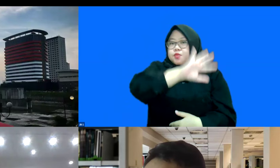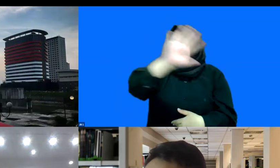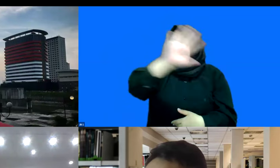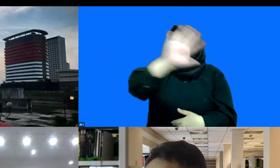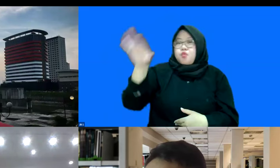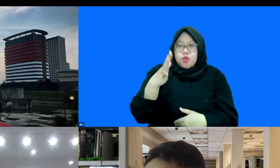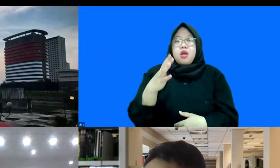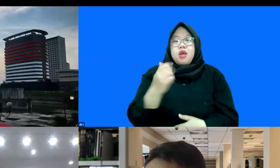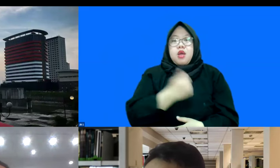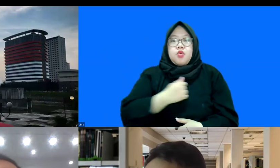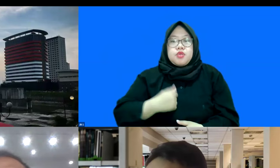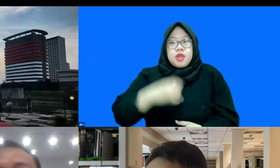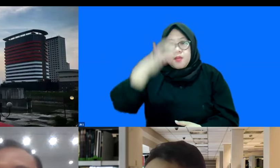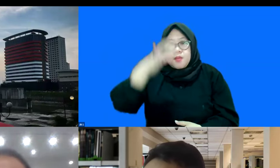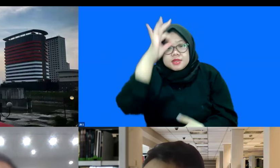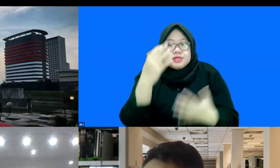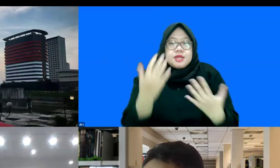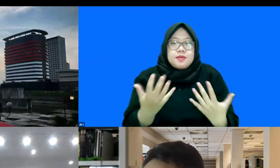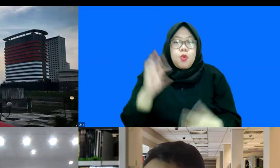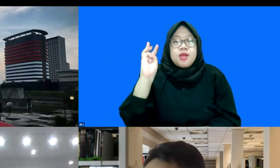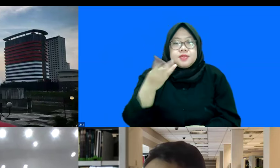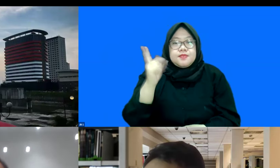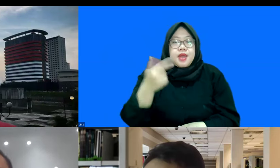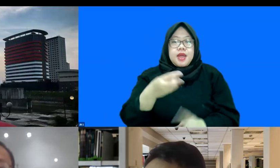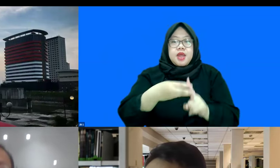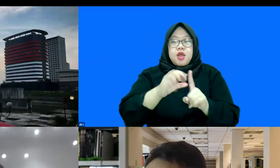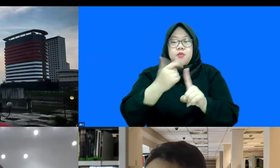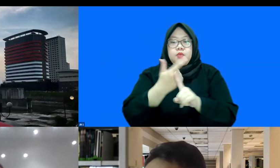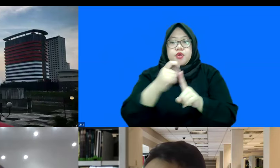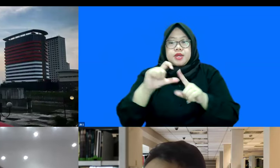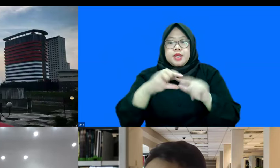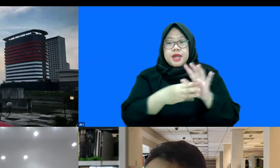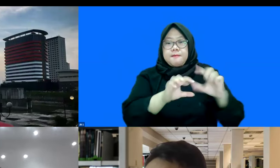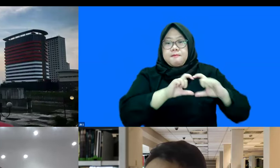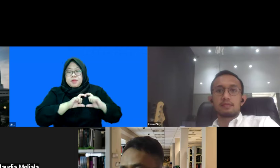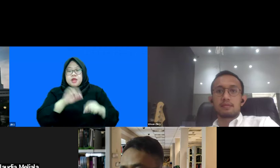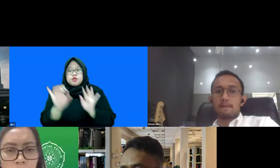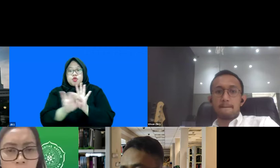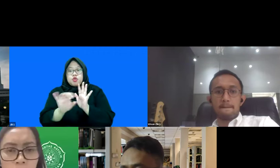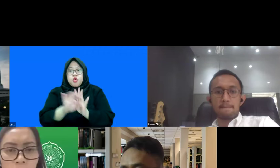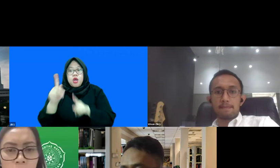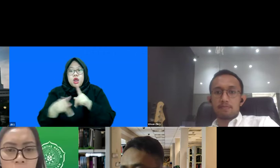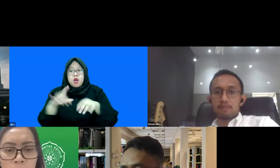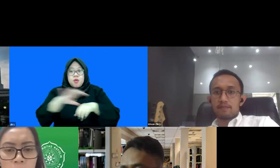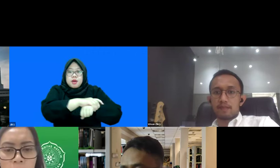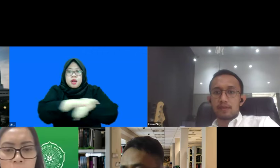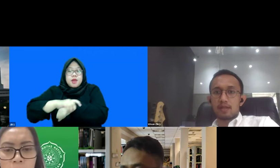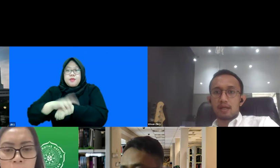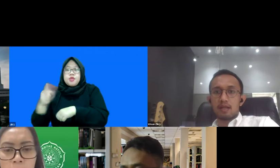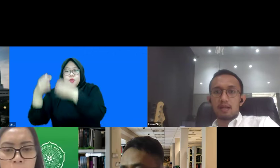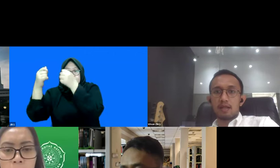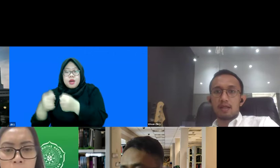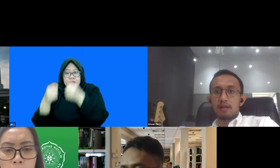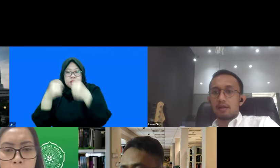menjalankan tugas wajib menggunakan bodycam? Seperti misalnya ketika penyidik melakukan penangkapan atau penahanan dan ketika ada dugaan